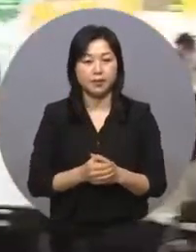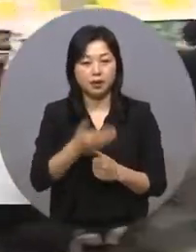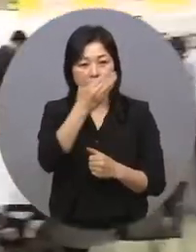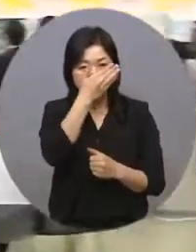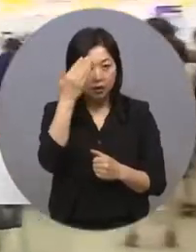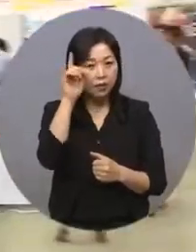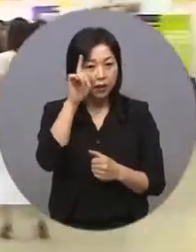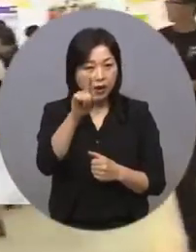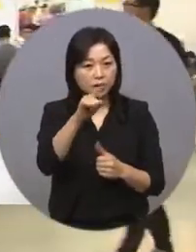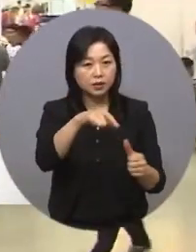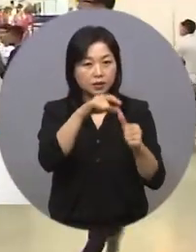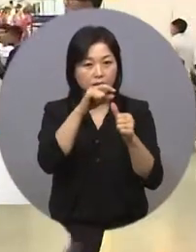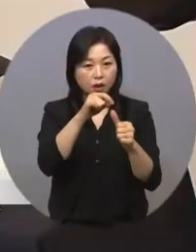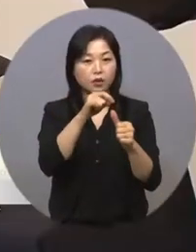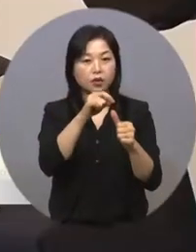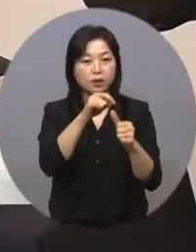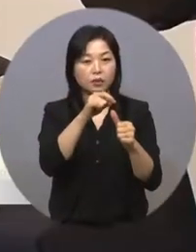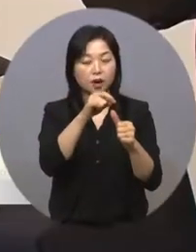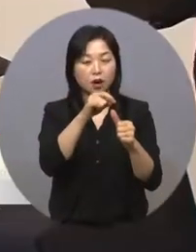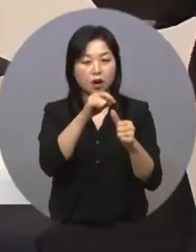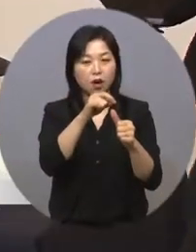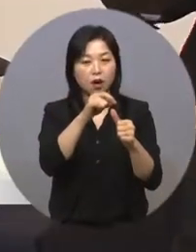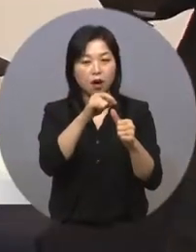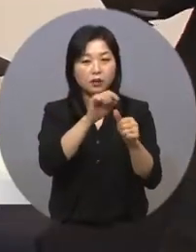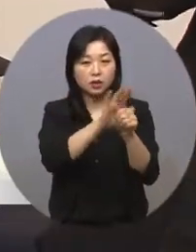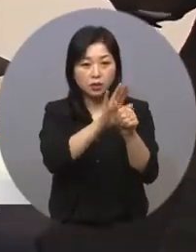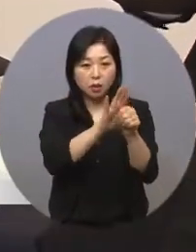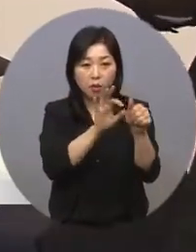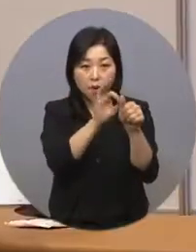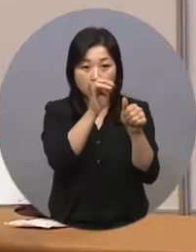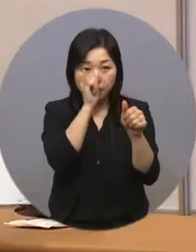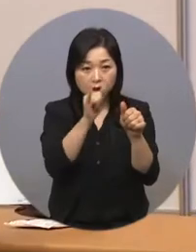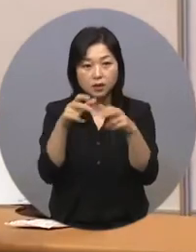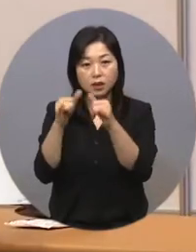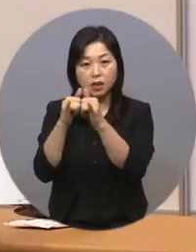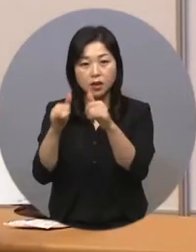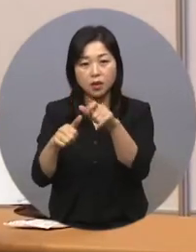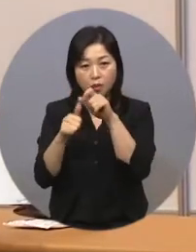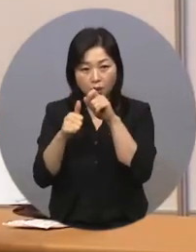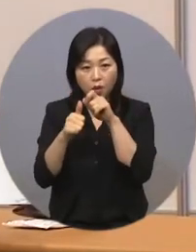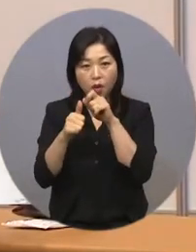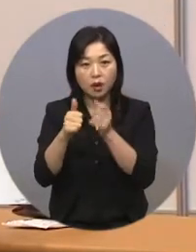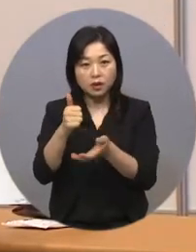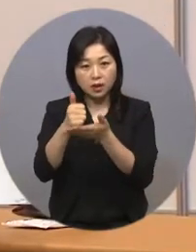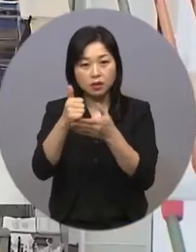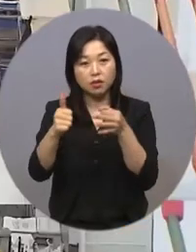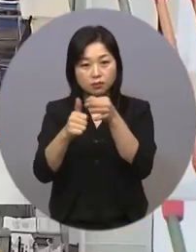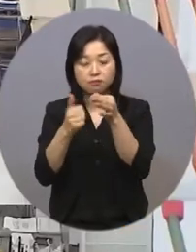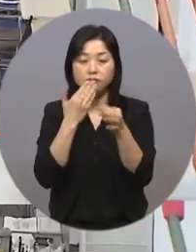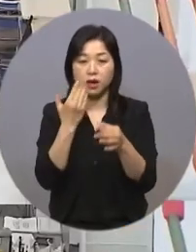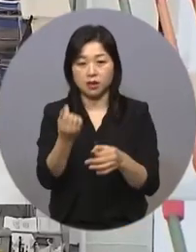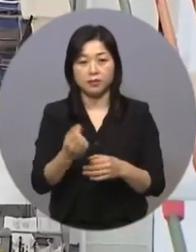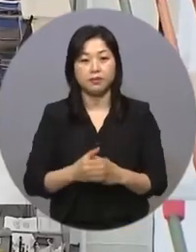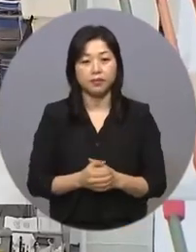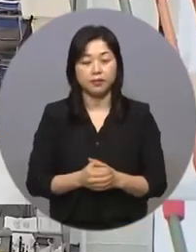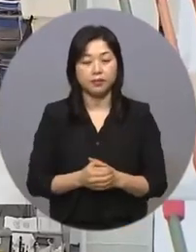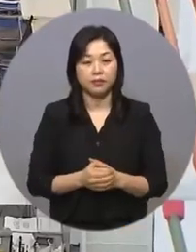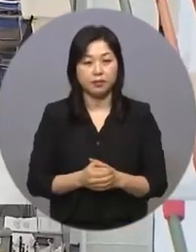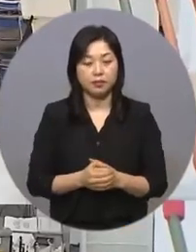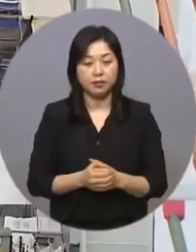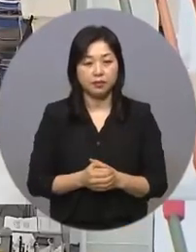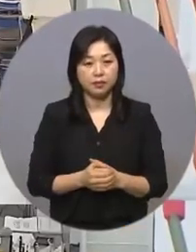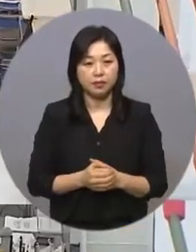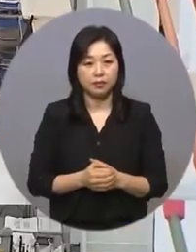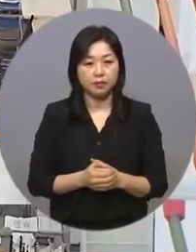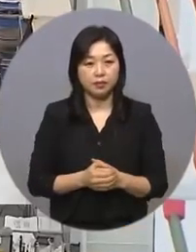체험 공제 지원을 받더라도 창 애인 고용 장려금 전액을 받을 수 있게 됩니다 지난 사이에 정부는